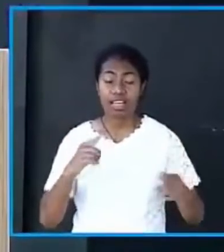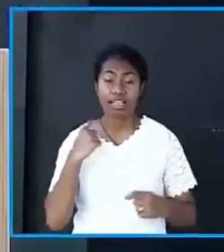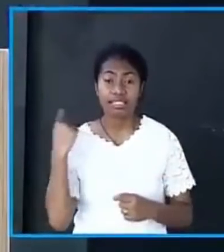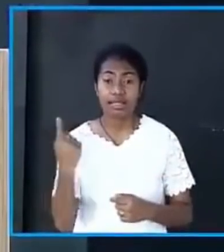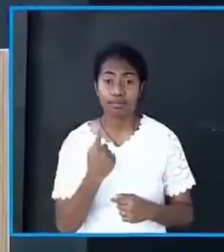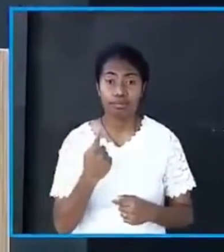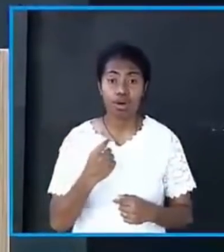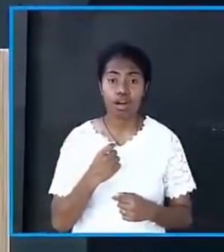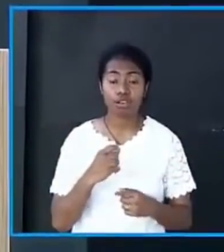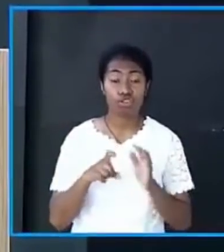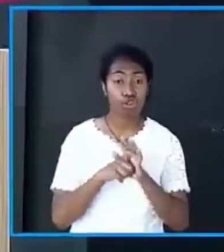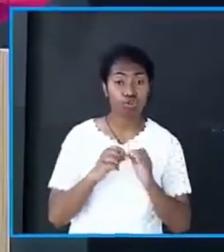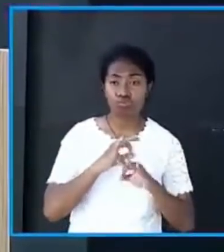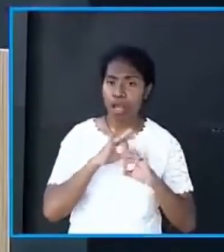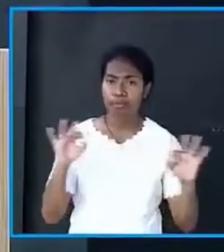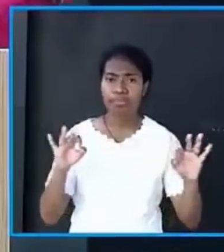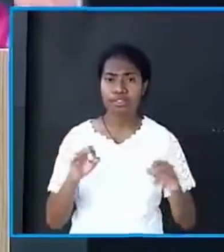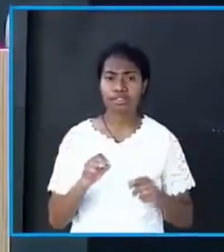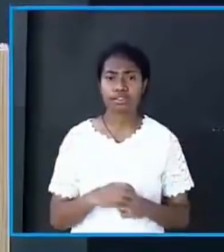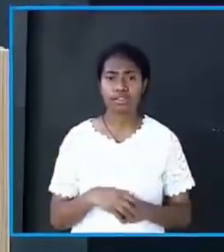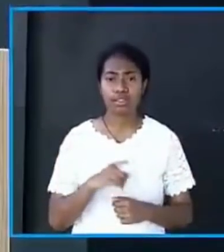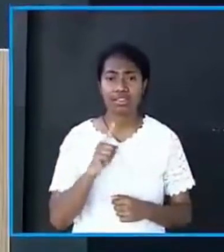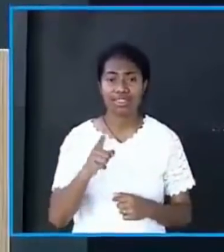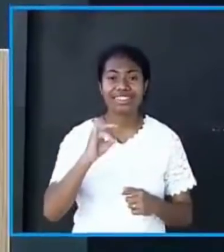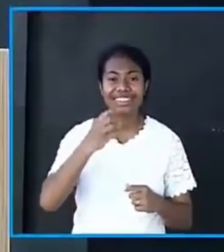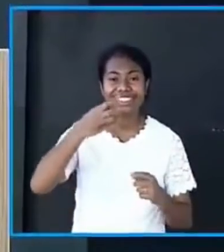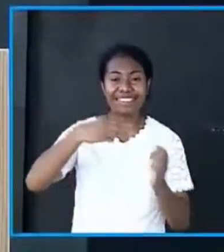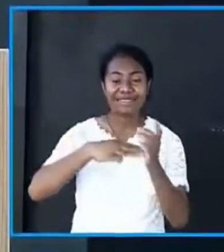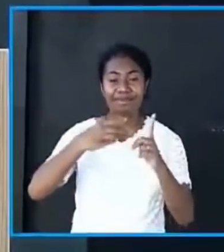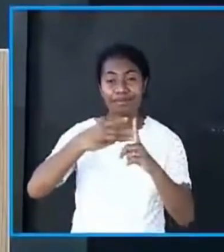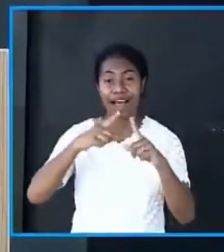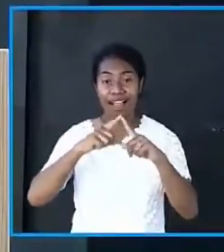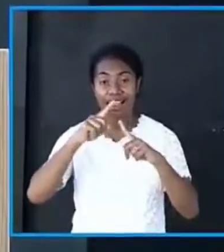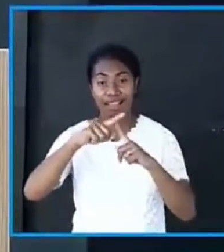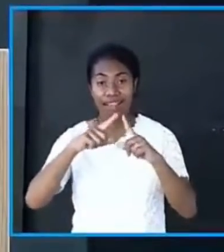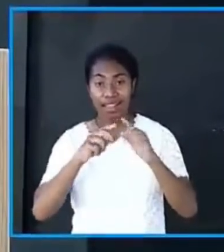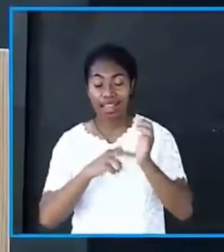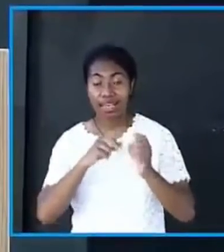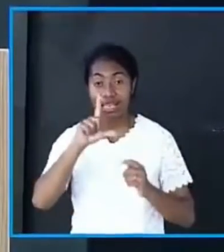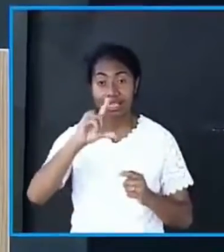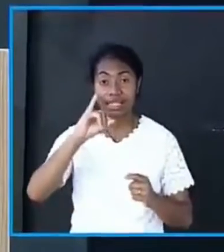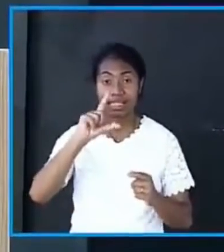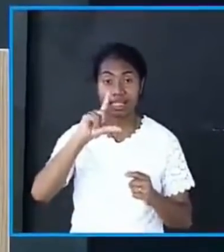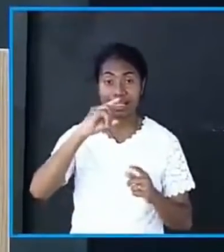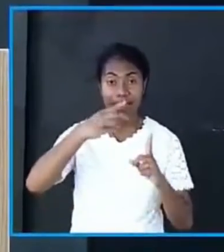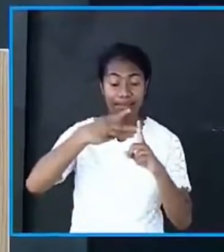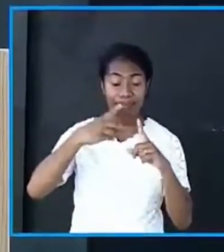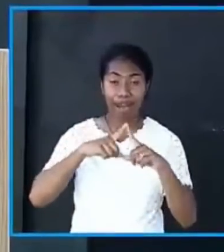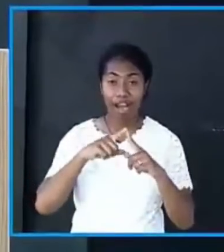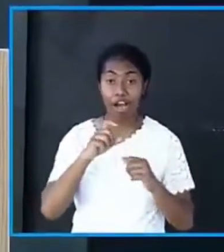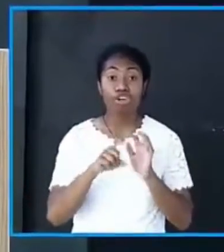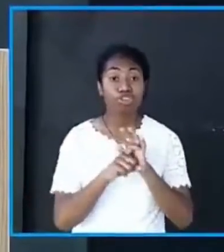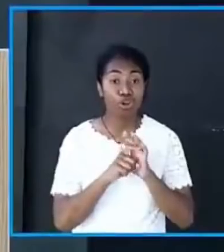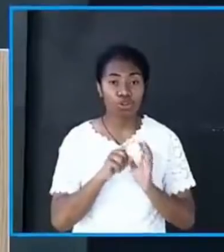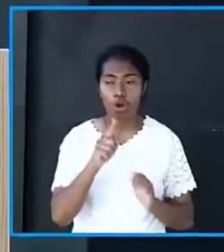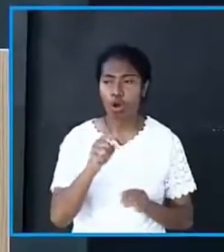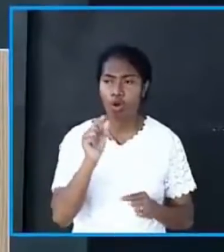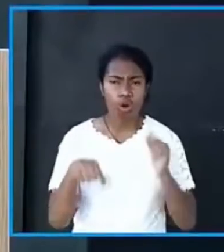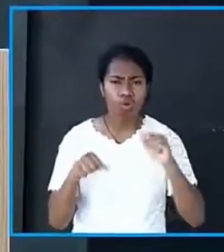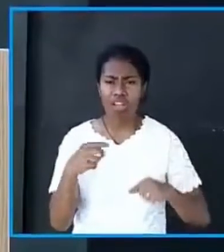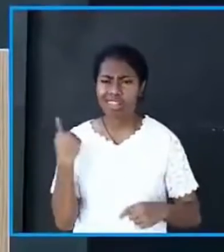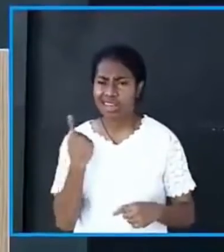selesai di jembatan relevan Hai tapi dia tidak sadar bawah Setelah dari jembatan